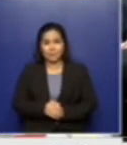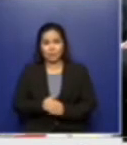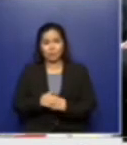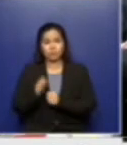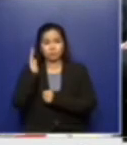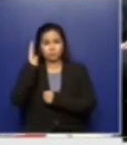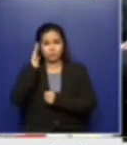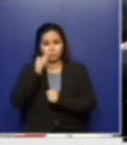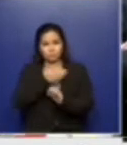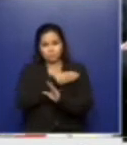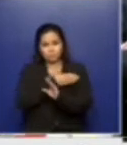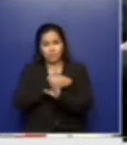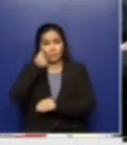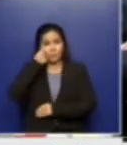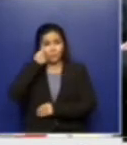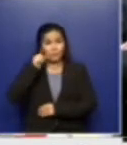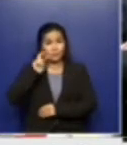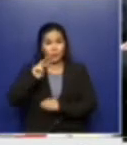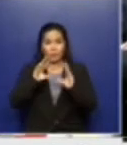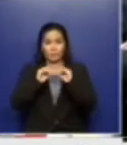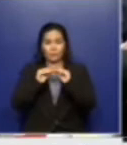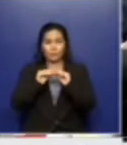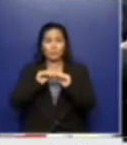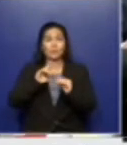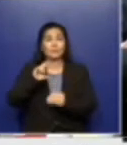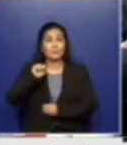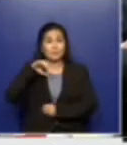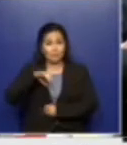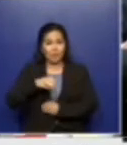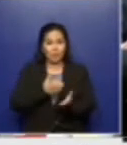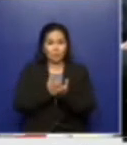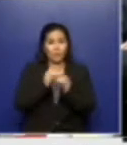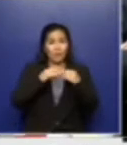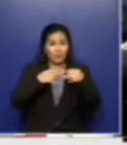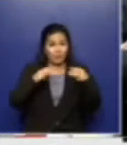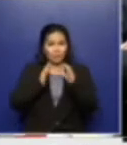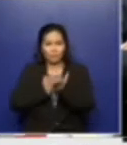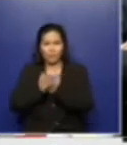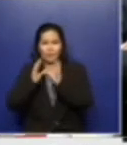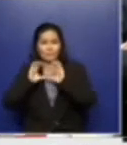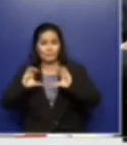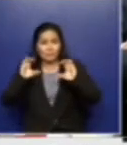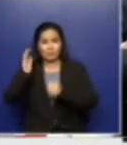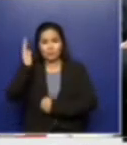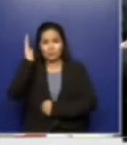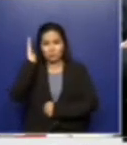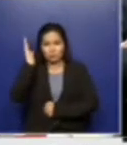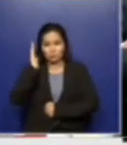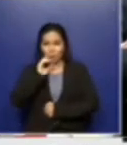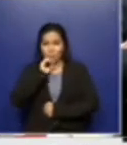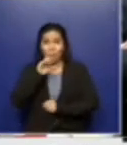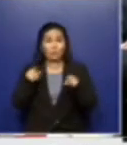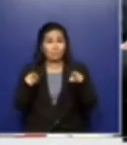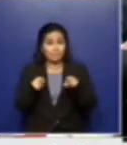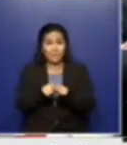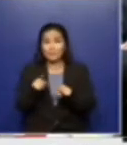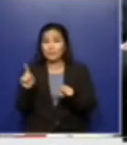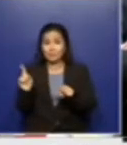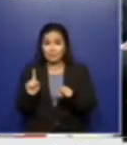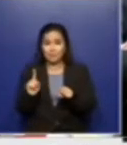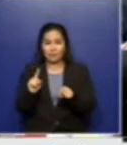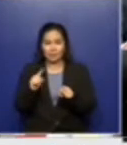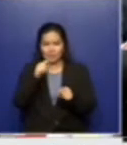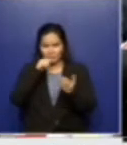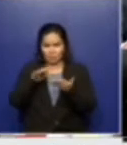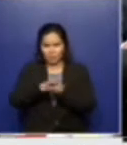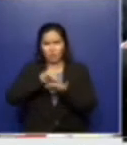าค่ะสมาชิกทั้งฝ่ายค้านและฝ่ายรัฐบาลได้พิปรายตรงกันว่าเห็นควรว่าประเทศไทย